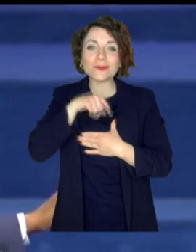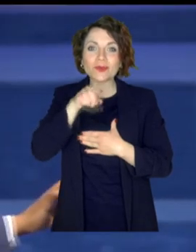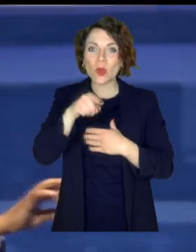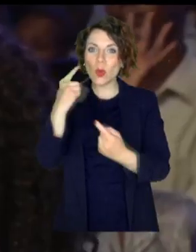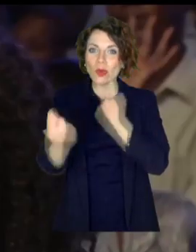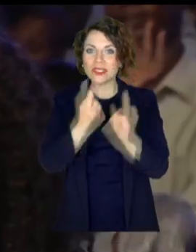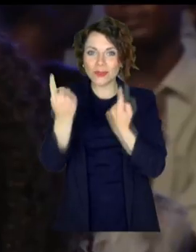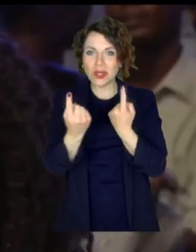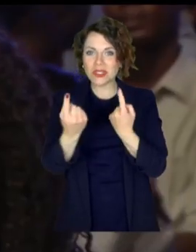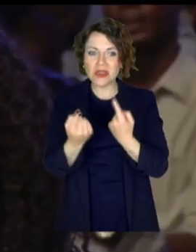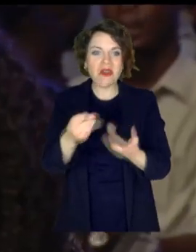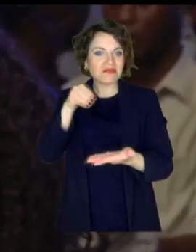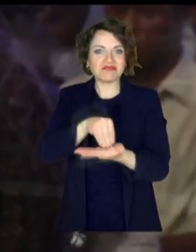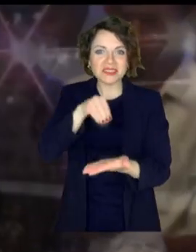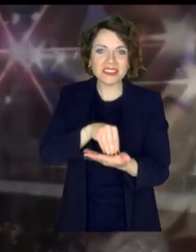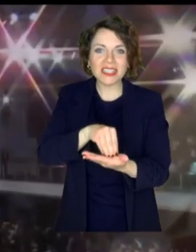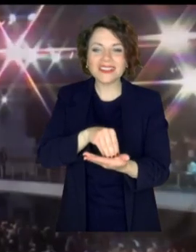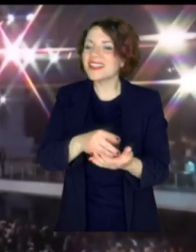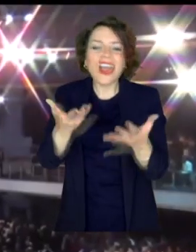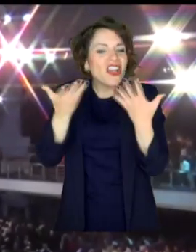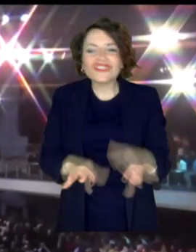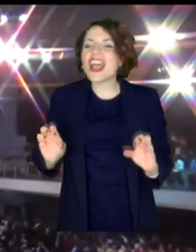situazione è la gloria di Dio.